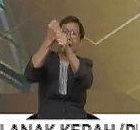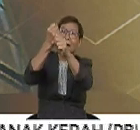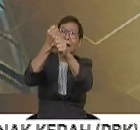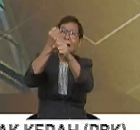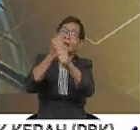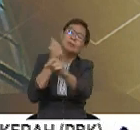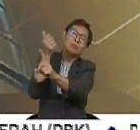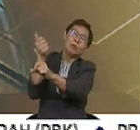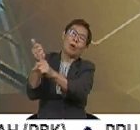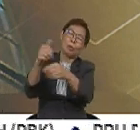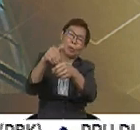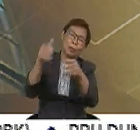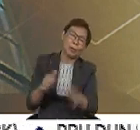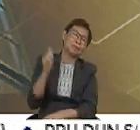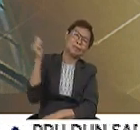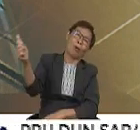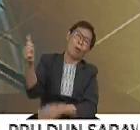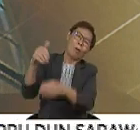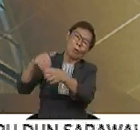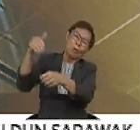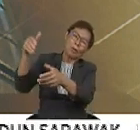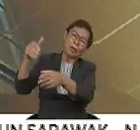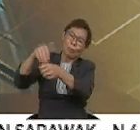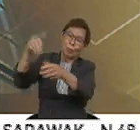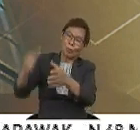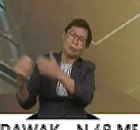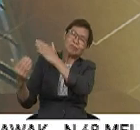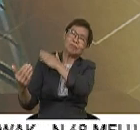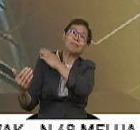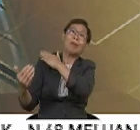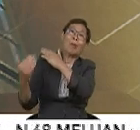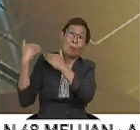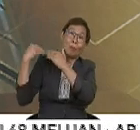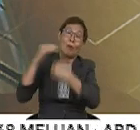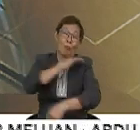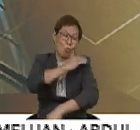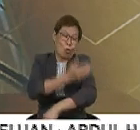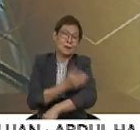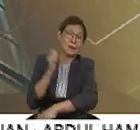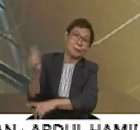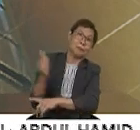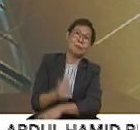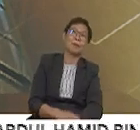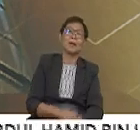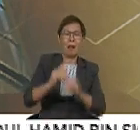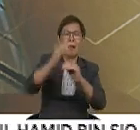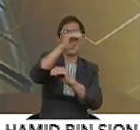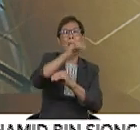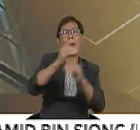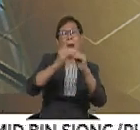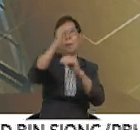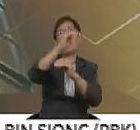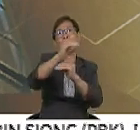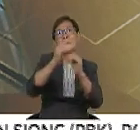kita serahkan kepada pengundi lah. Begitu. Jadi selebihnya daripada 23 itu, lebihan kerusi